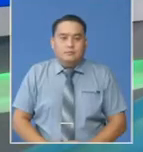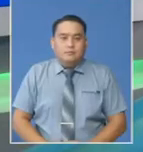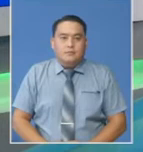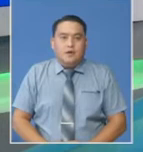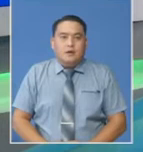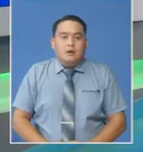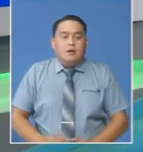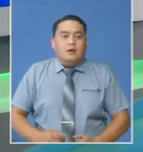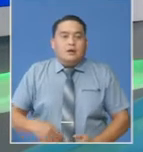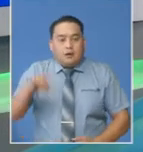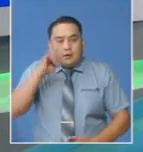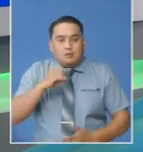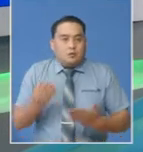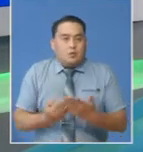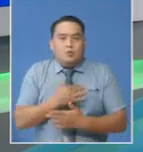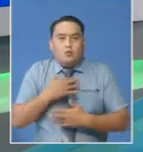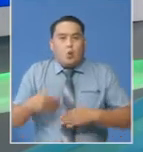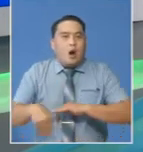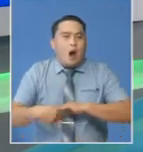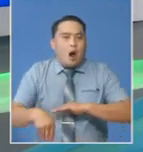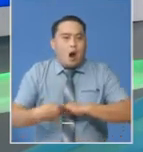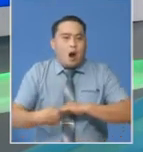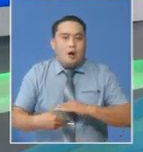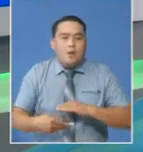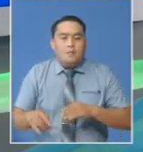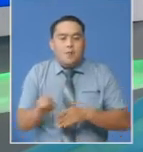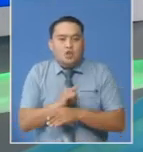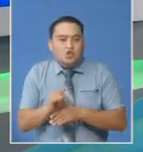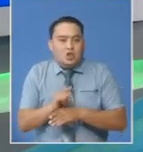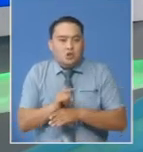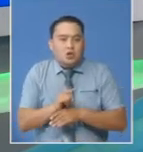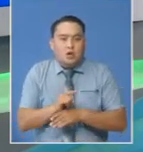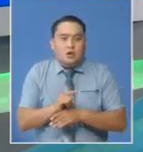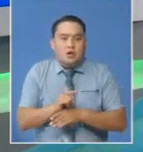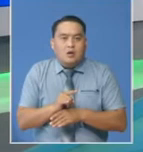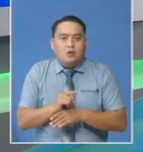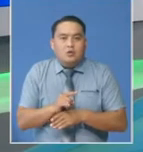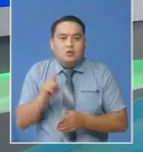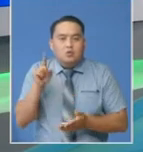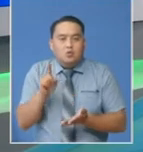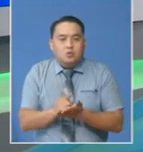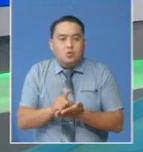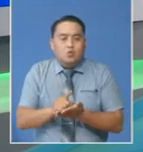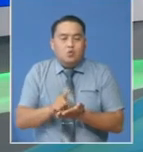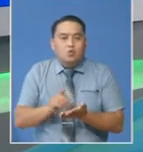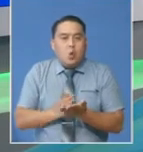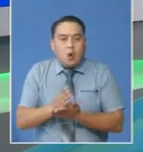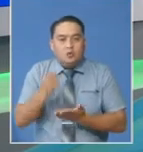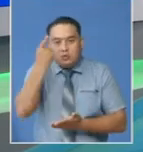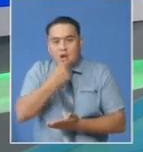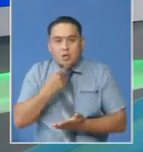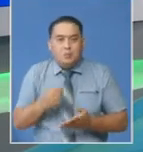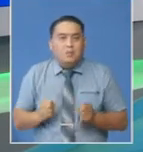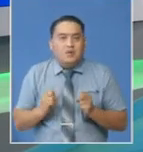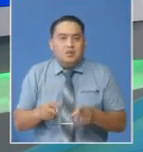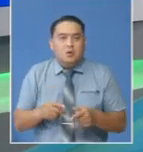К событиям в стране. Многие виды коррупции, аналогичные мошенничеству, совершаемому должностными лицами, относятся к категории